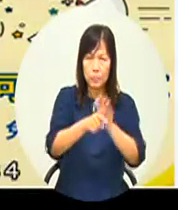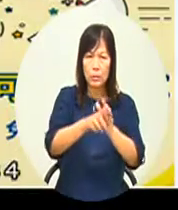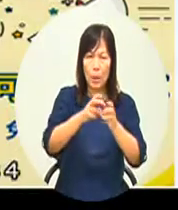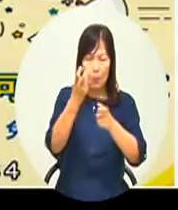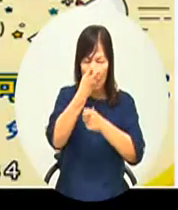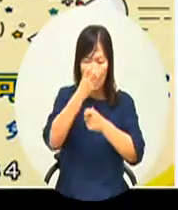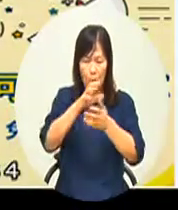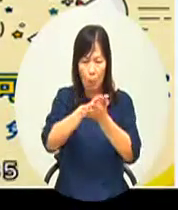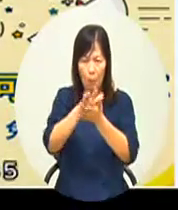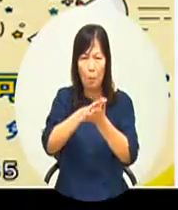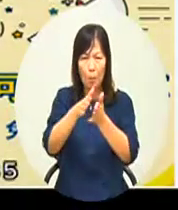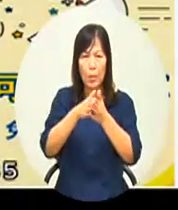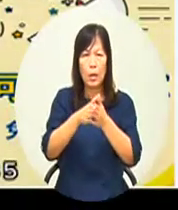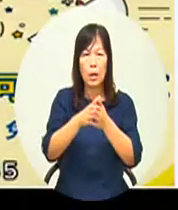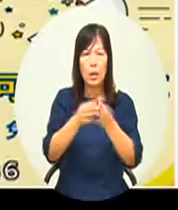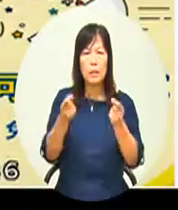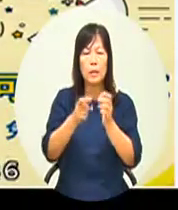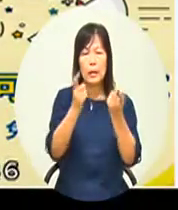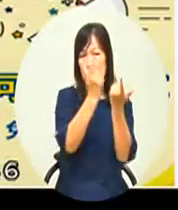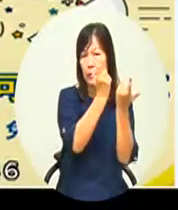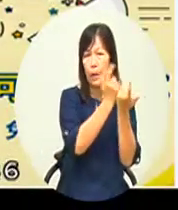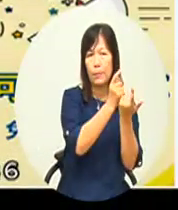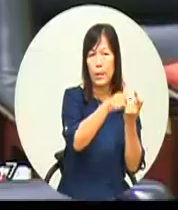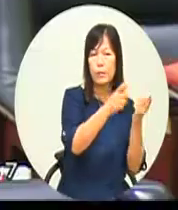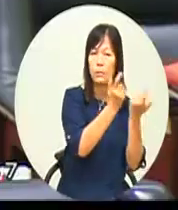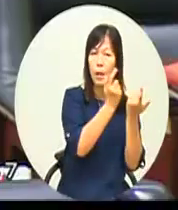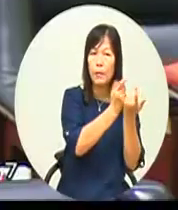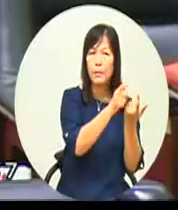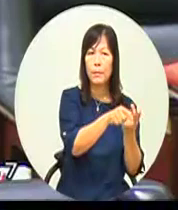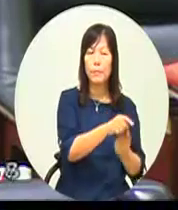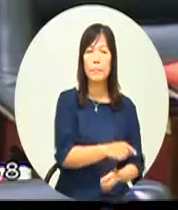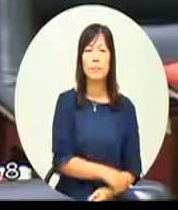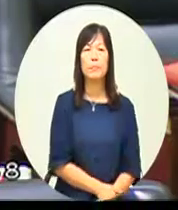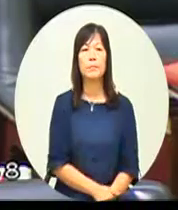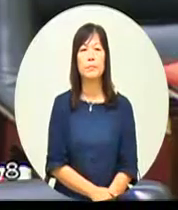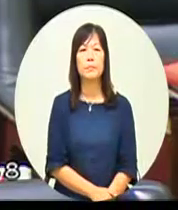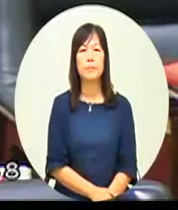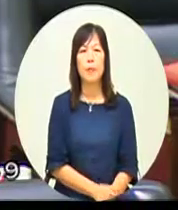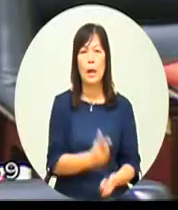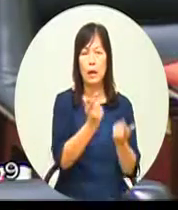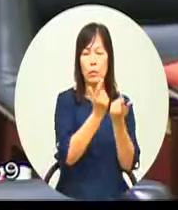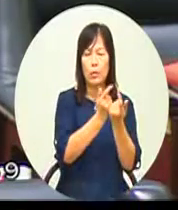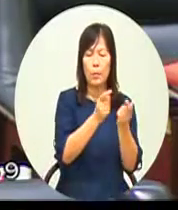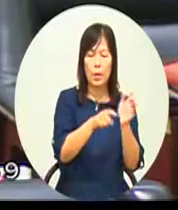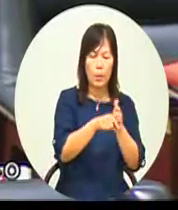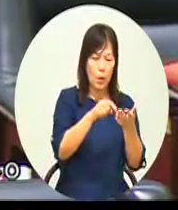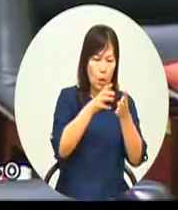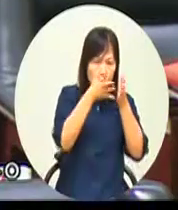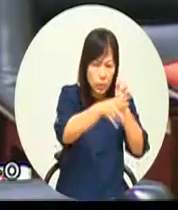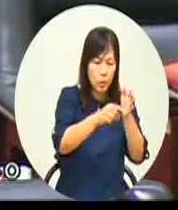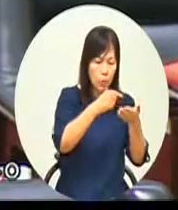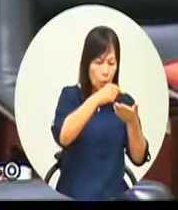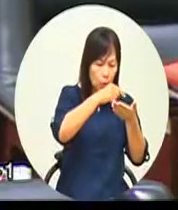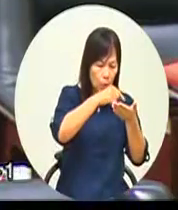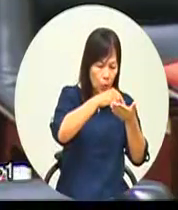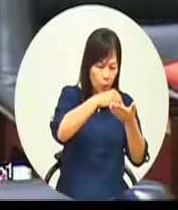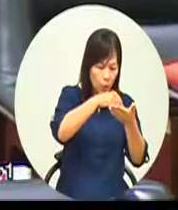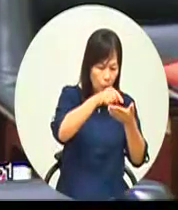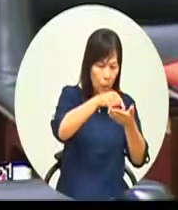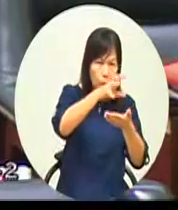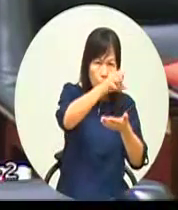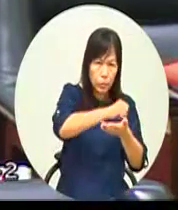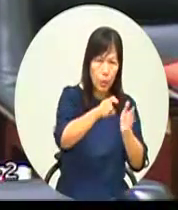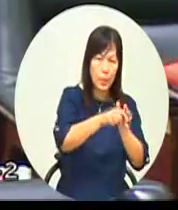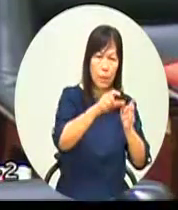乱象。像这个台北哦，这个台北针对我们抓宝公车哦，那台